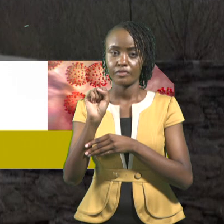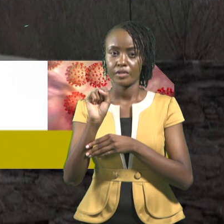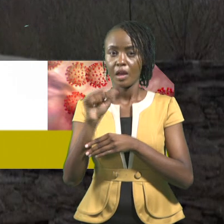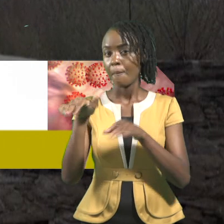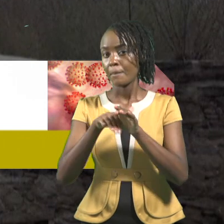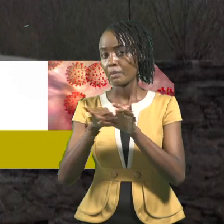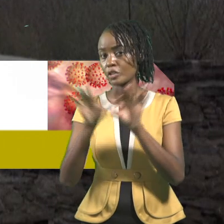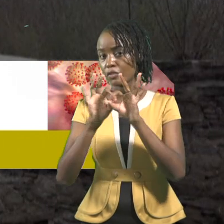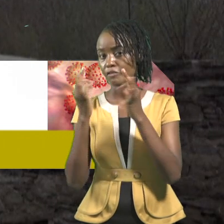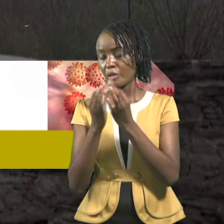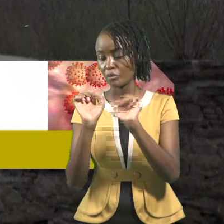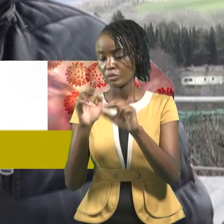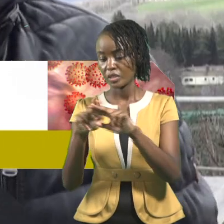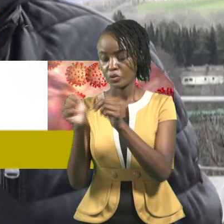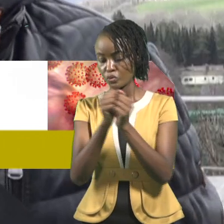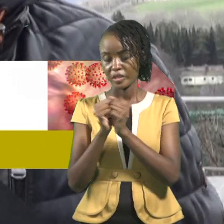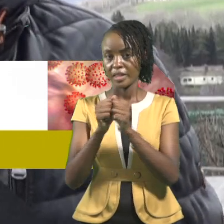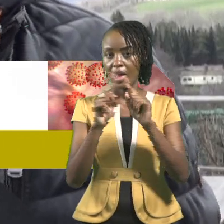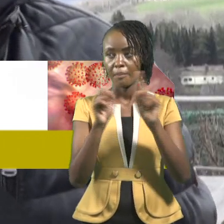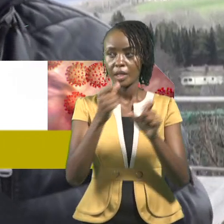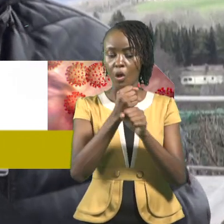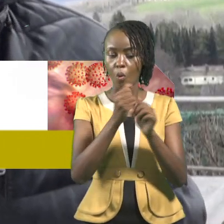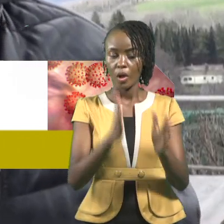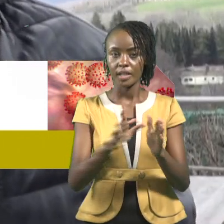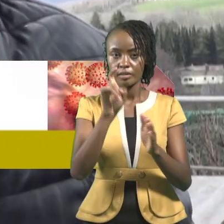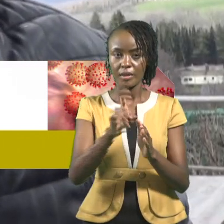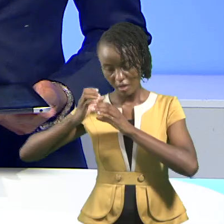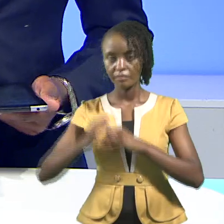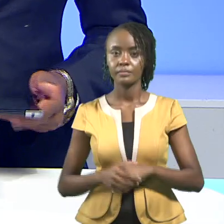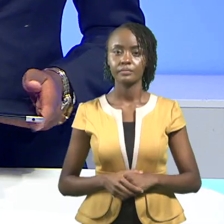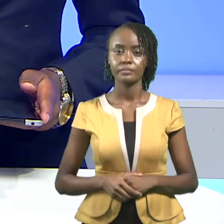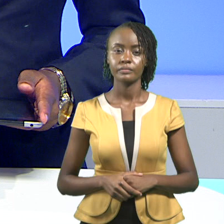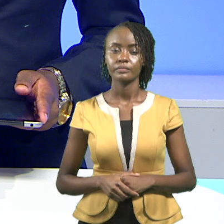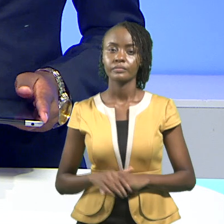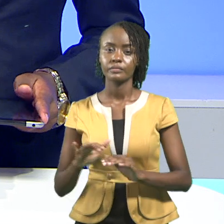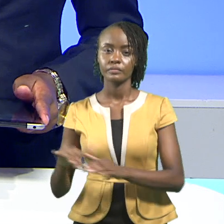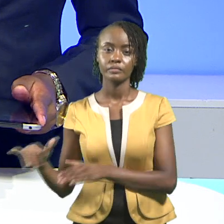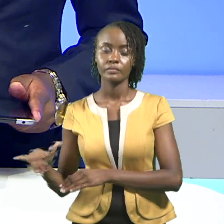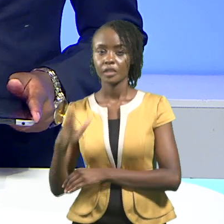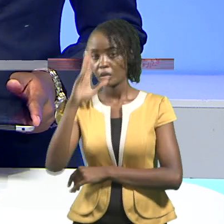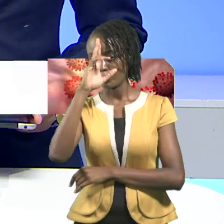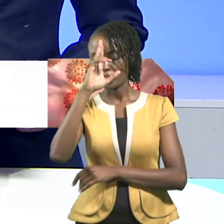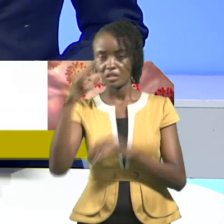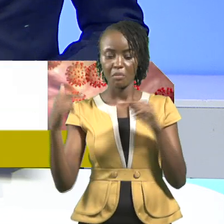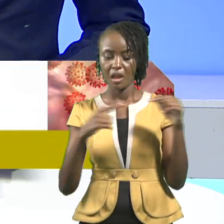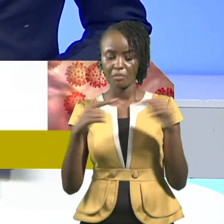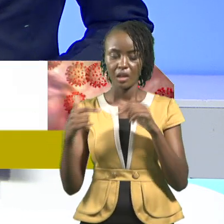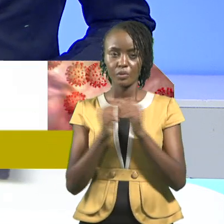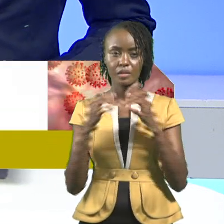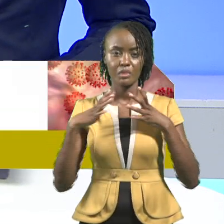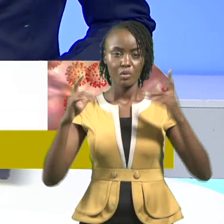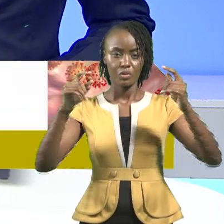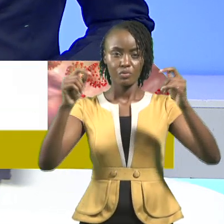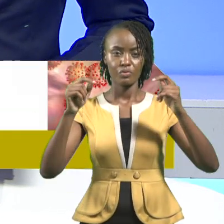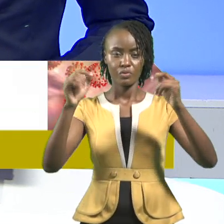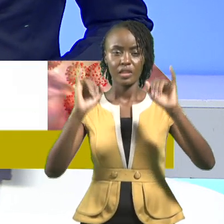pamoja, huku wafanyikazi wakitarajiwa kufanyiwa vipimo kila siku. Polisi wamekabiliana vikali na waandamanaji wanaopinga